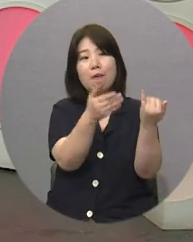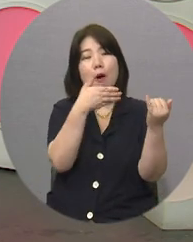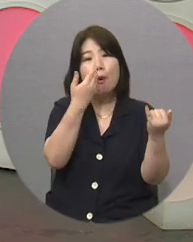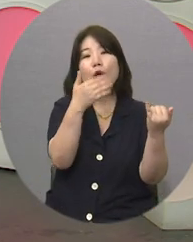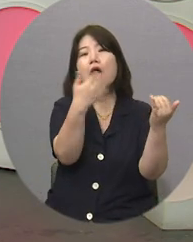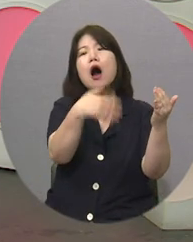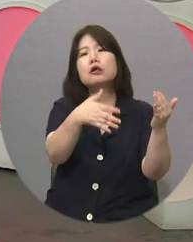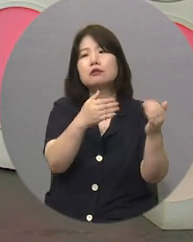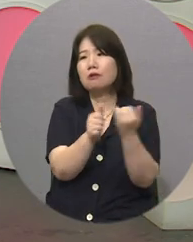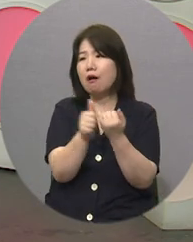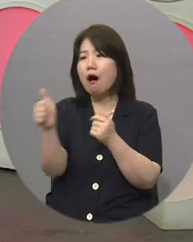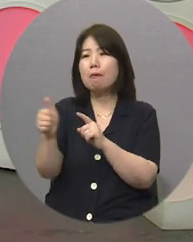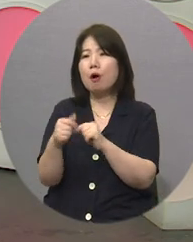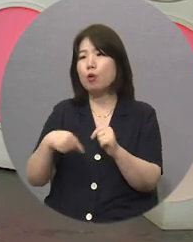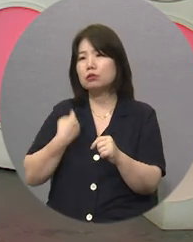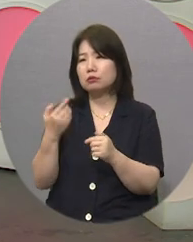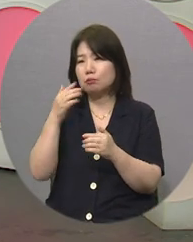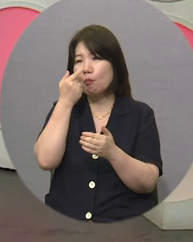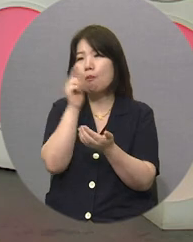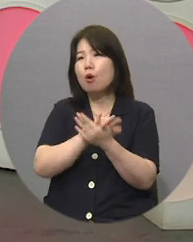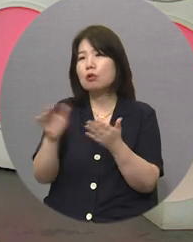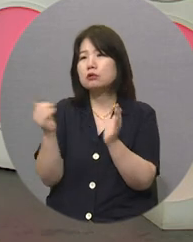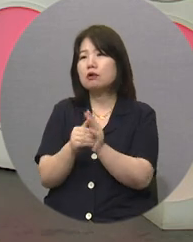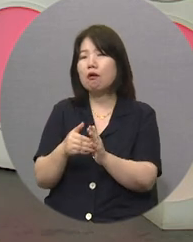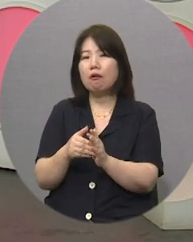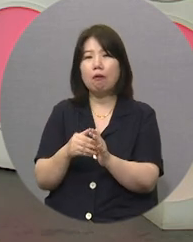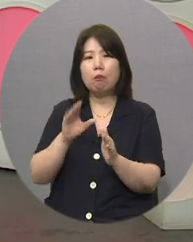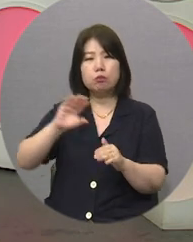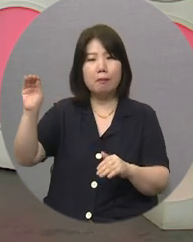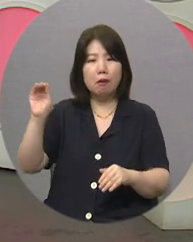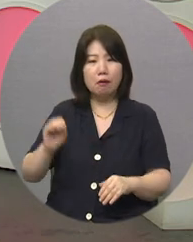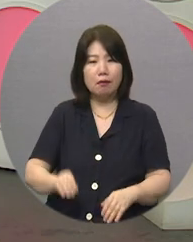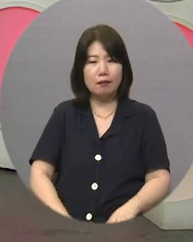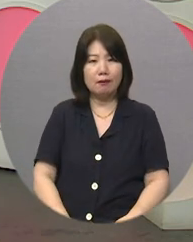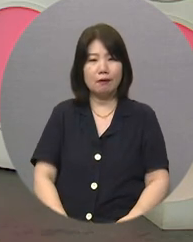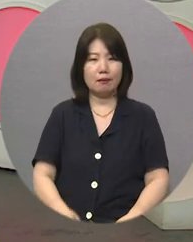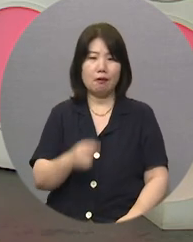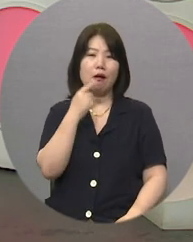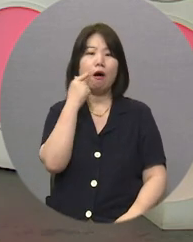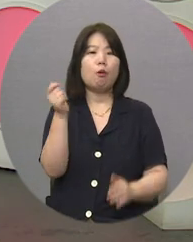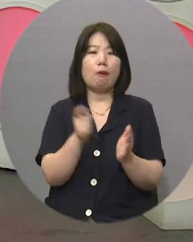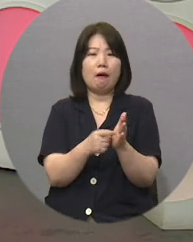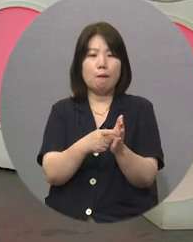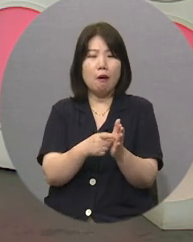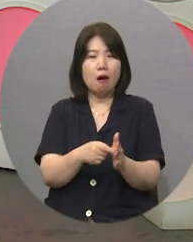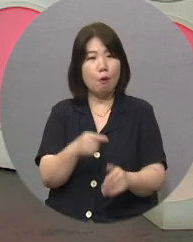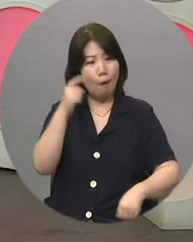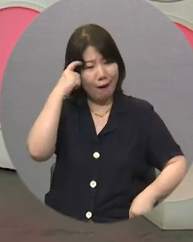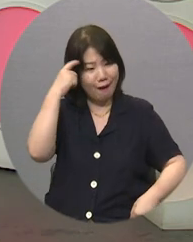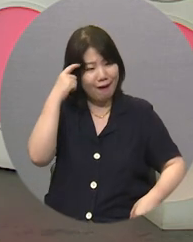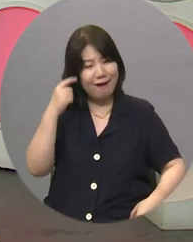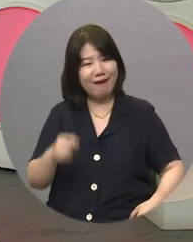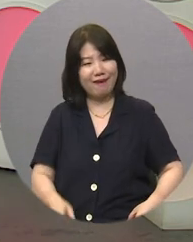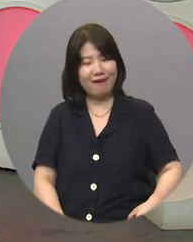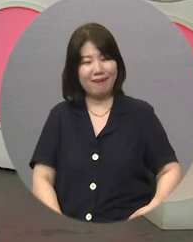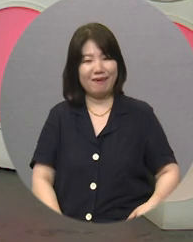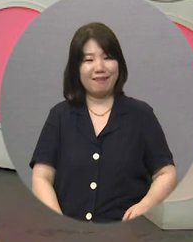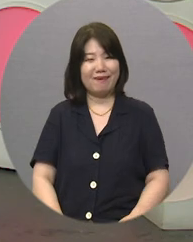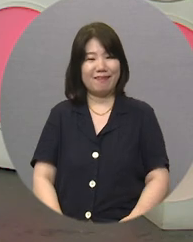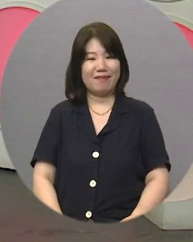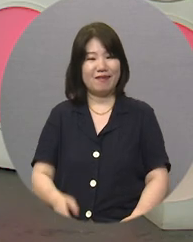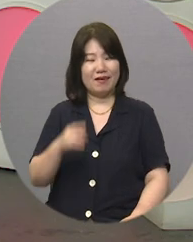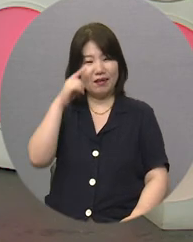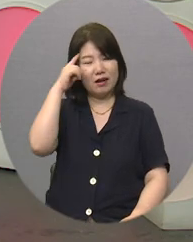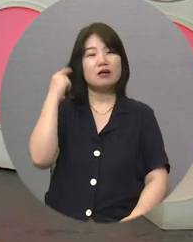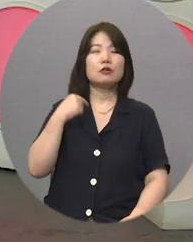다 먹었다 이러면 또 내일 엄마들은 그렇죠. 뭐 먹어 이제 한술 뜰라 그러는데 급하신 아버님들이 계셨어. 왜 그랬어요 아버님들. 전 그래서